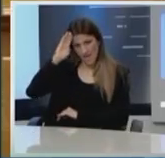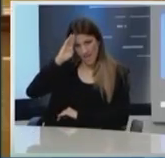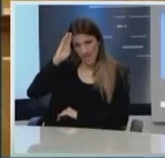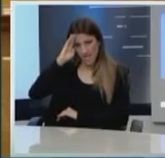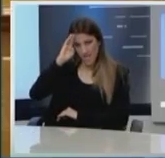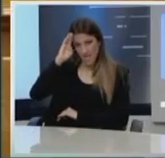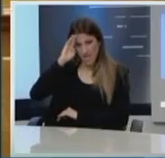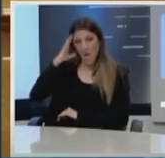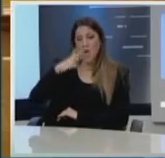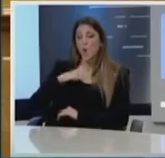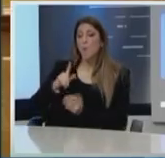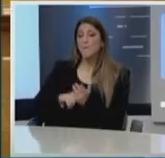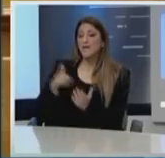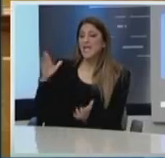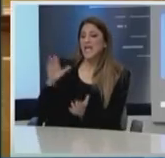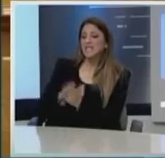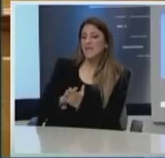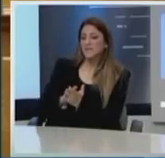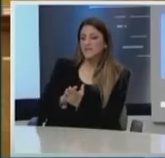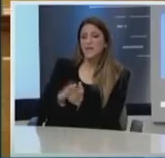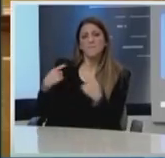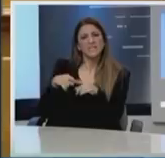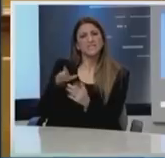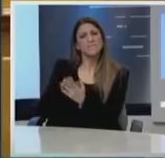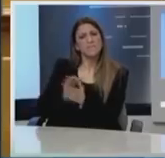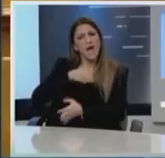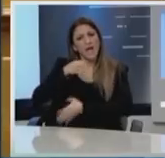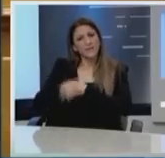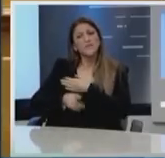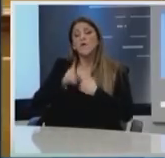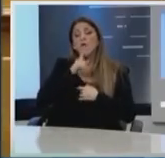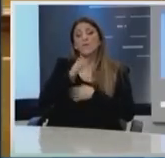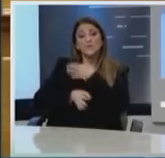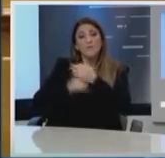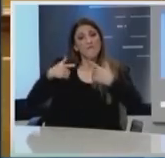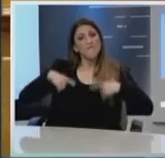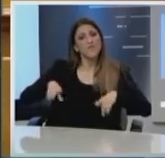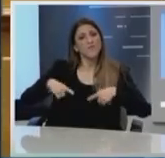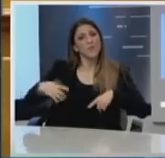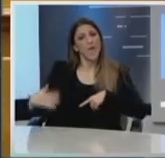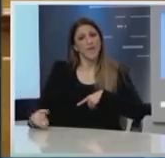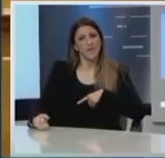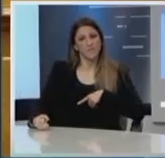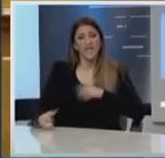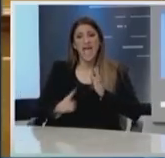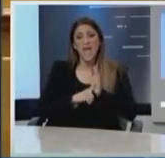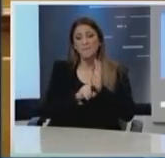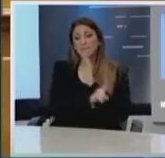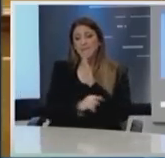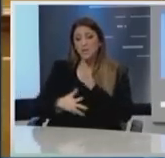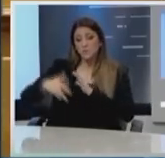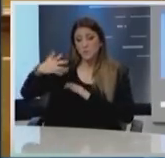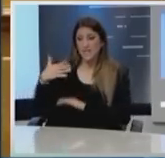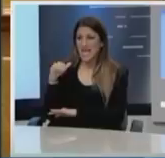Αμερική να καταθέσει με μάρτυρες, και μάλιστα μίλησε και για βίντεο. Γιατί ο κύριος Μητσοτάκης δεν κάλεσε τον κύριο Σαράκη, που είναι